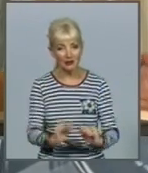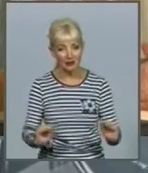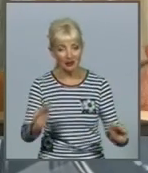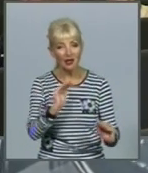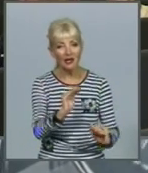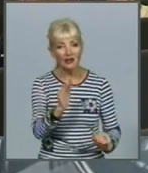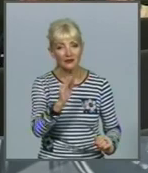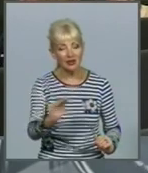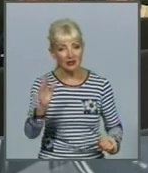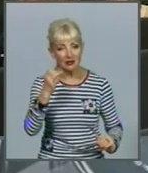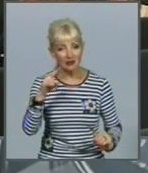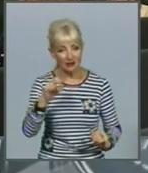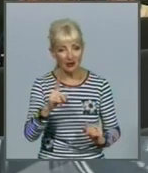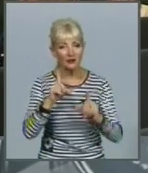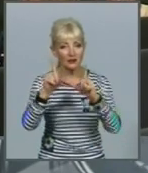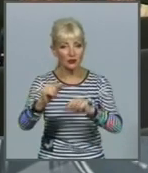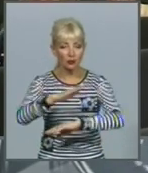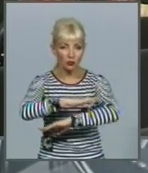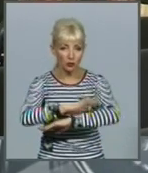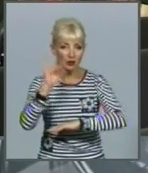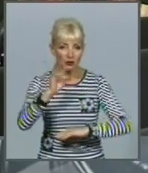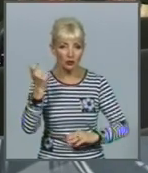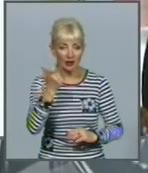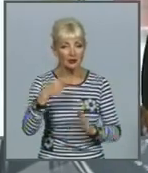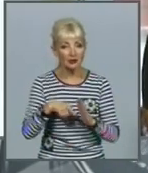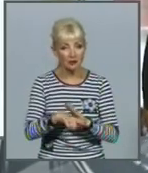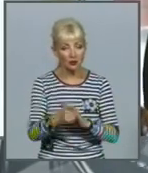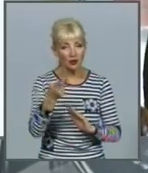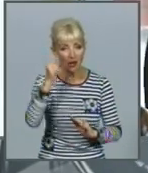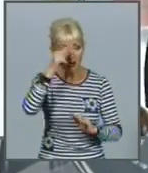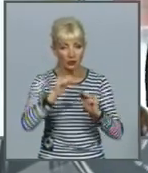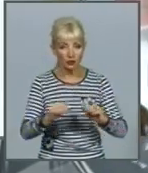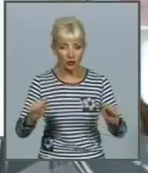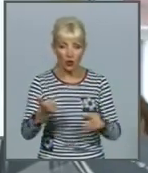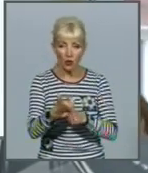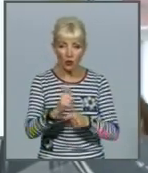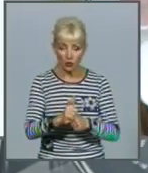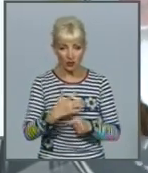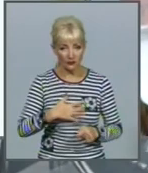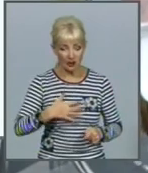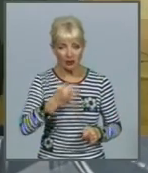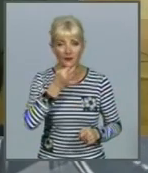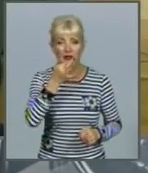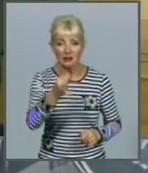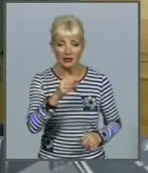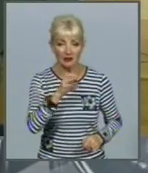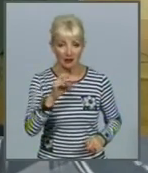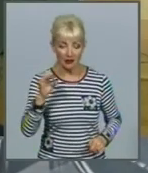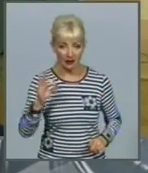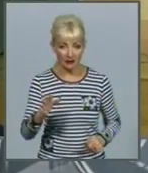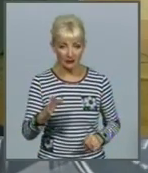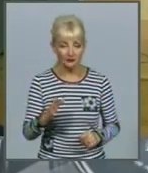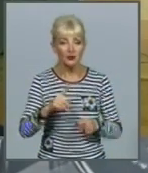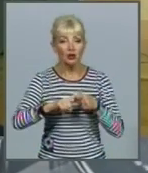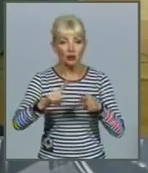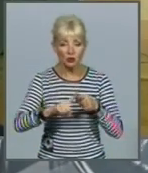виїзних уроків з історії Харківського метрополітену для школярів дуже актуальна, підкреслив Ігор Терехов. Невдовзі її